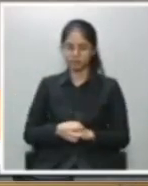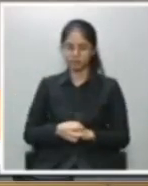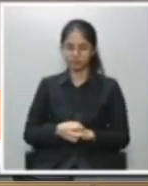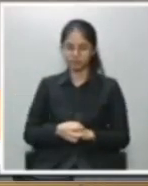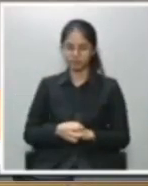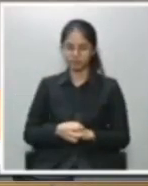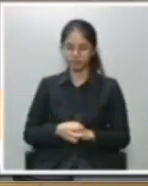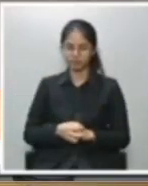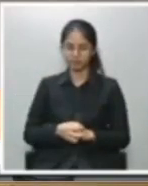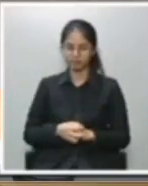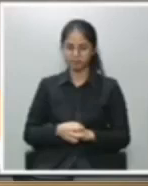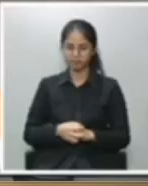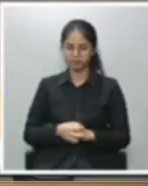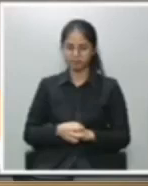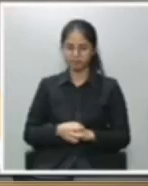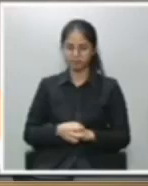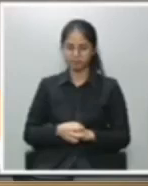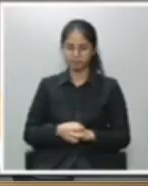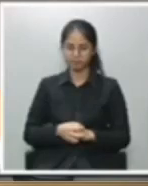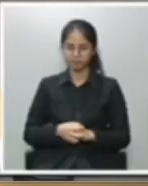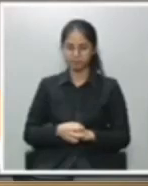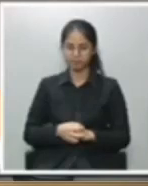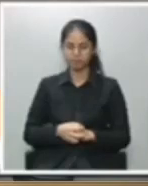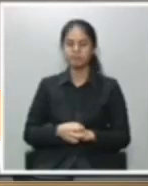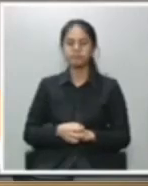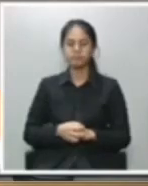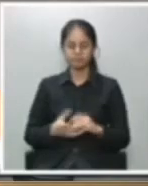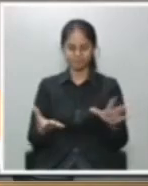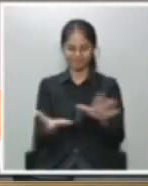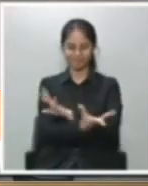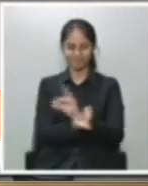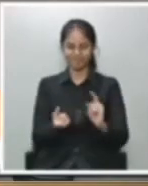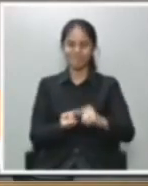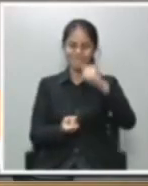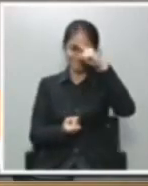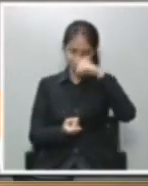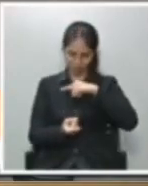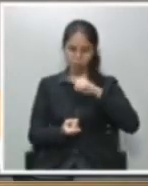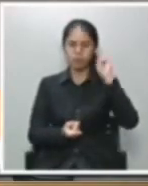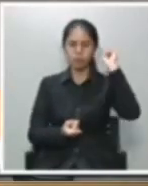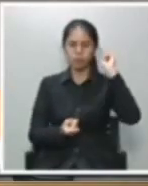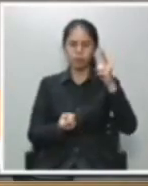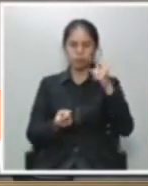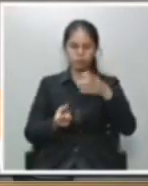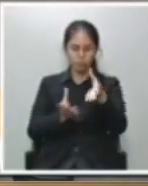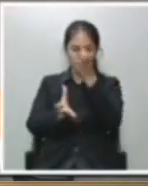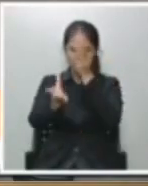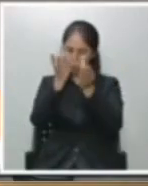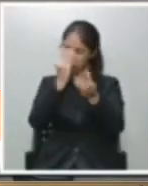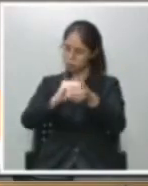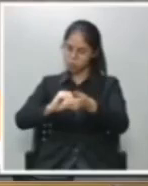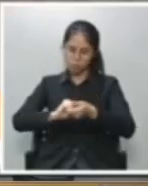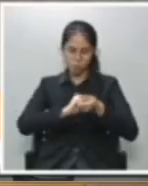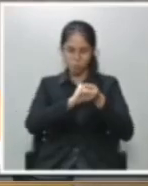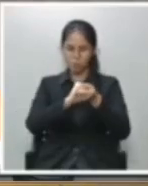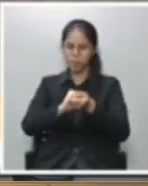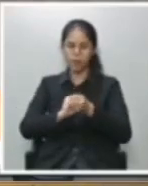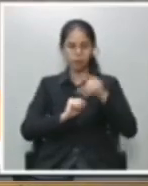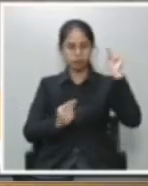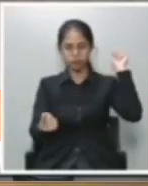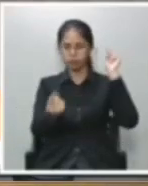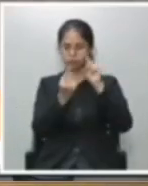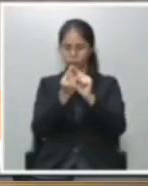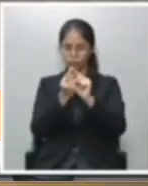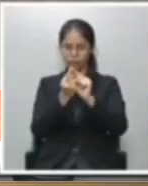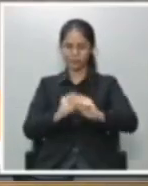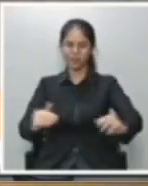ท่านครับสังคมไทยต้องเรียนรู้ร่วมกันเรื่องหนึ่งเราพูดเรื่อง